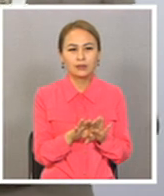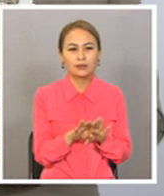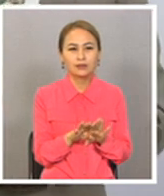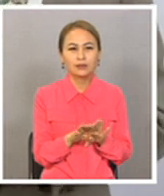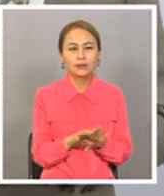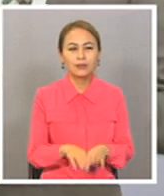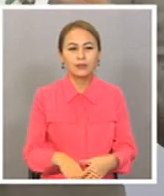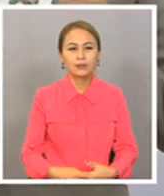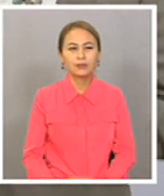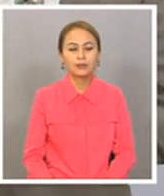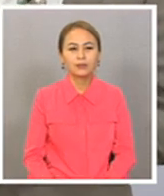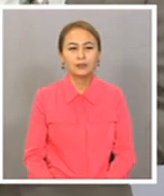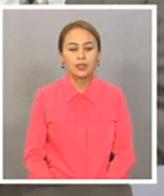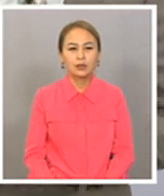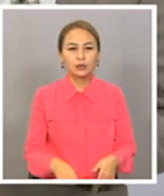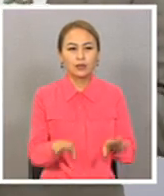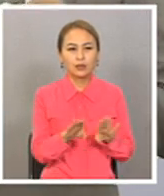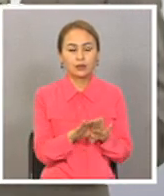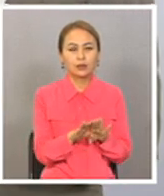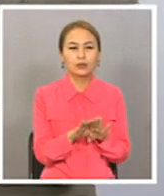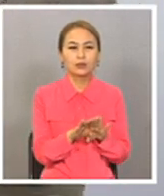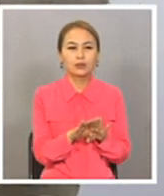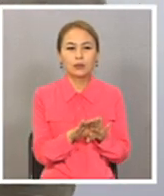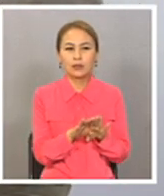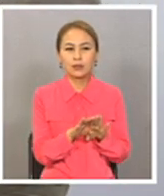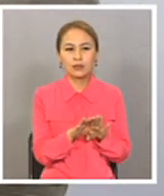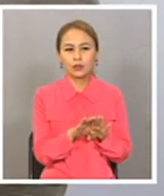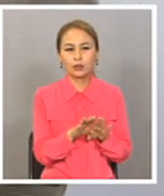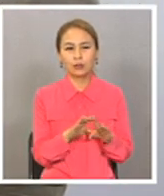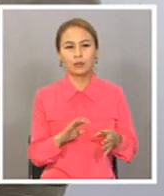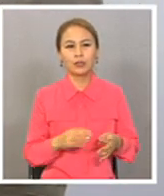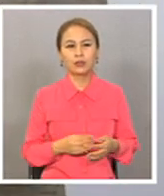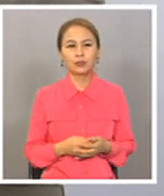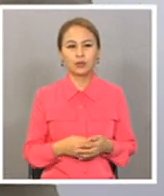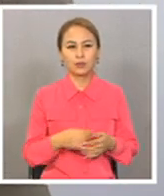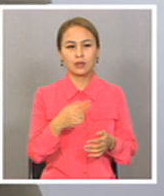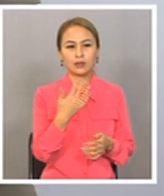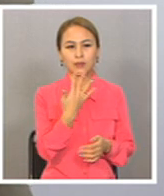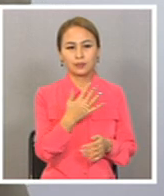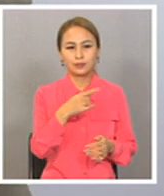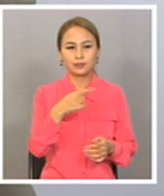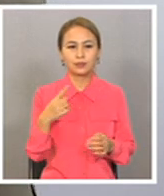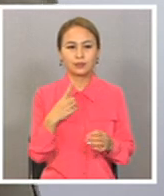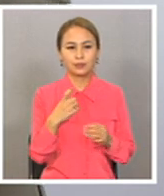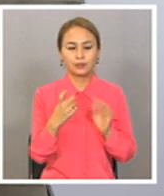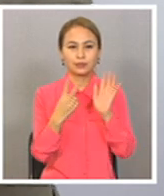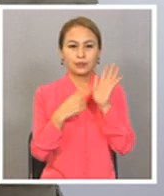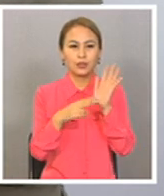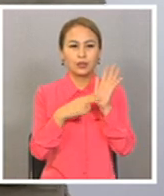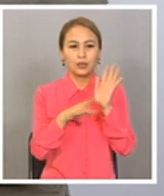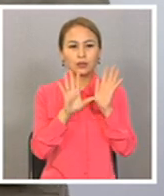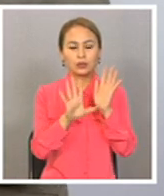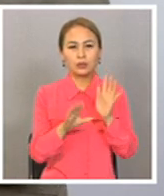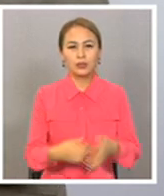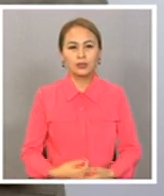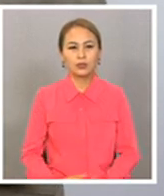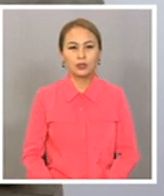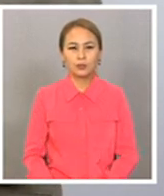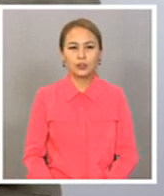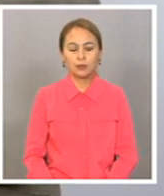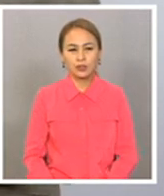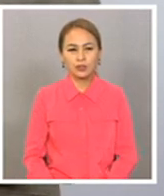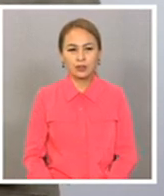тұрмыз, және 100 деген санның да 2 нөлі бар. Сондықтан бүтін бөлігі мінекей 5-ке тең, бөліміне 100